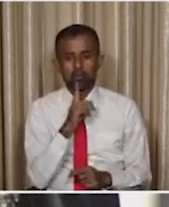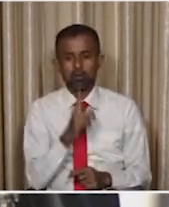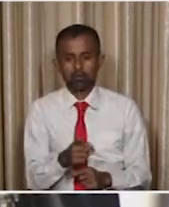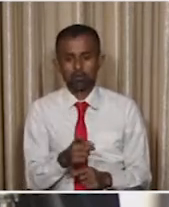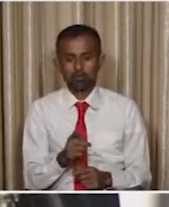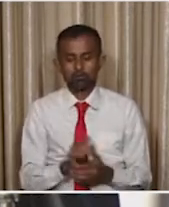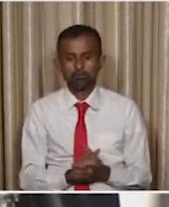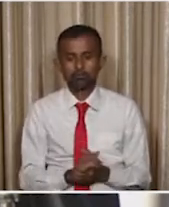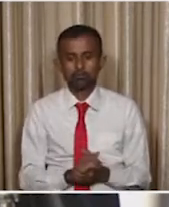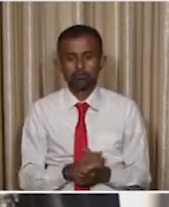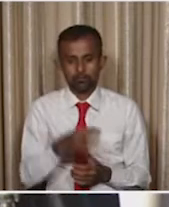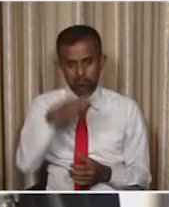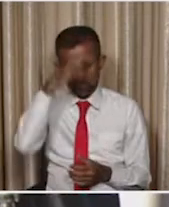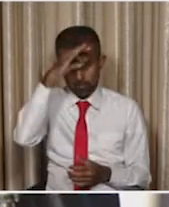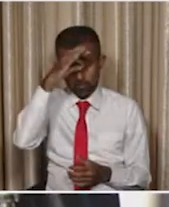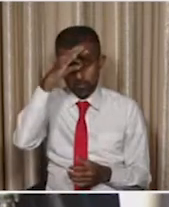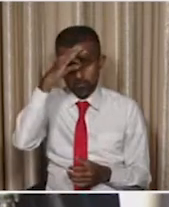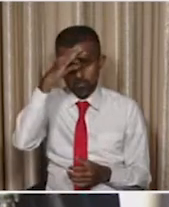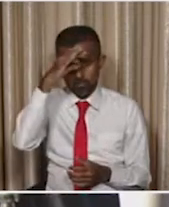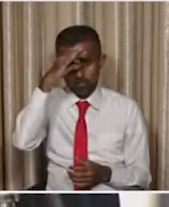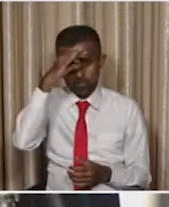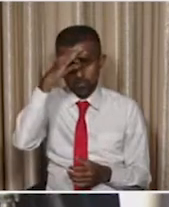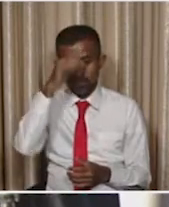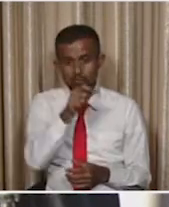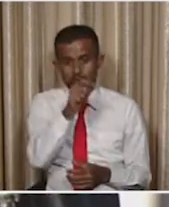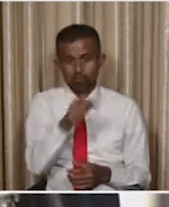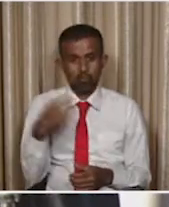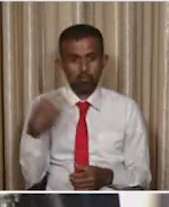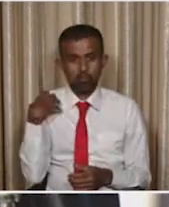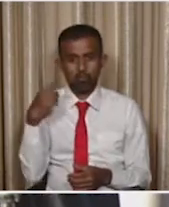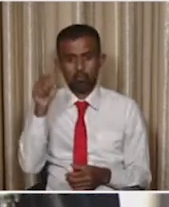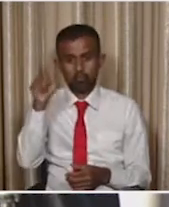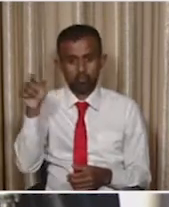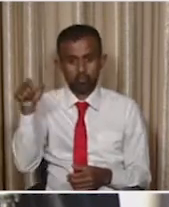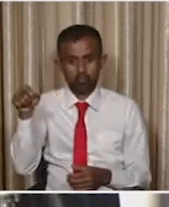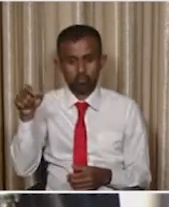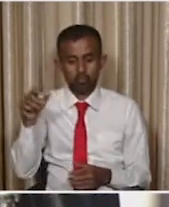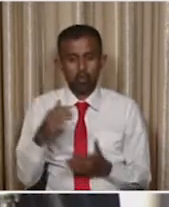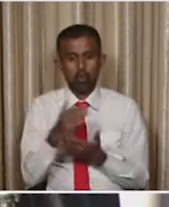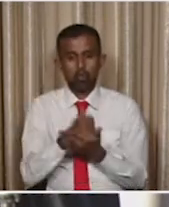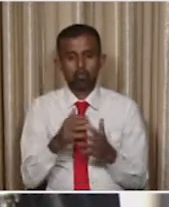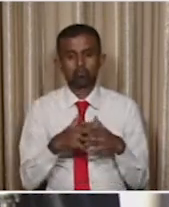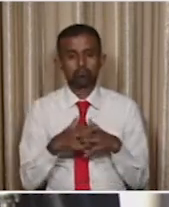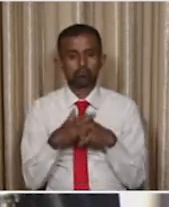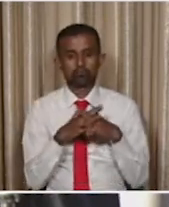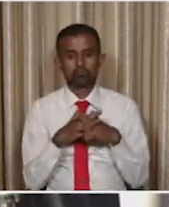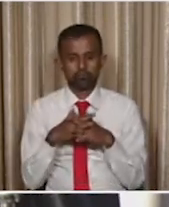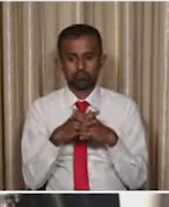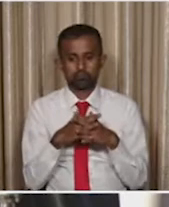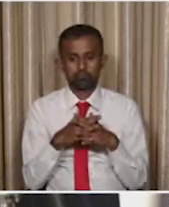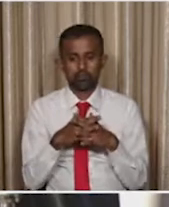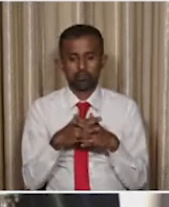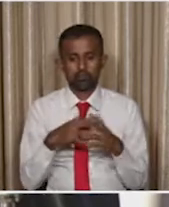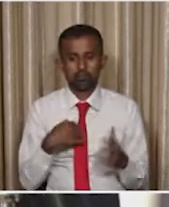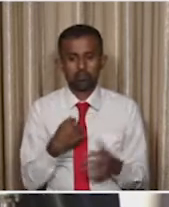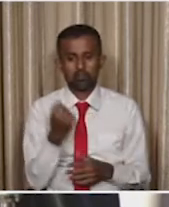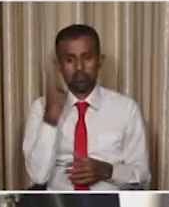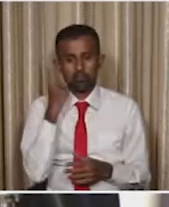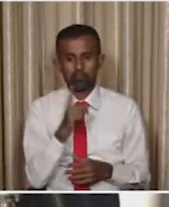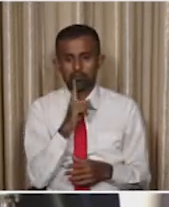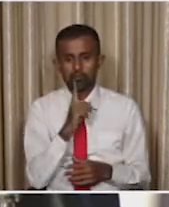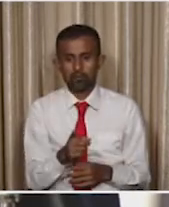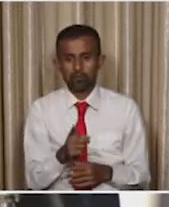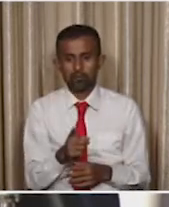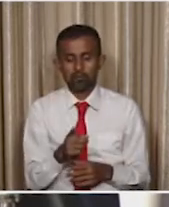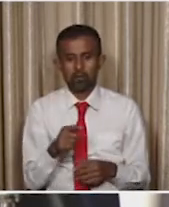மக்களுடைய நலன்களுக்கானதும் மக்களுடைய நலன்களுக்கானதும் என்பதனை நான் இந்த இடத்திலே பதிவு செய்து கொள்ள விரும்புகிறேன் இந்த தேர்தலை புறக்கணிப்பதன்